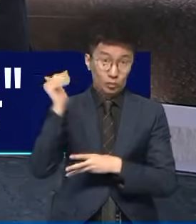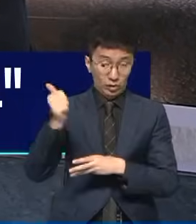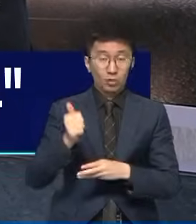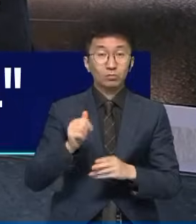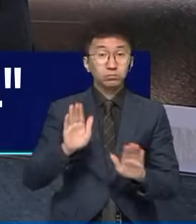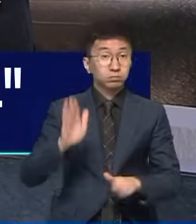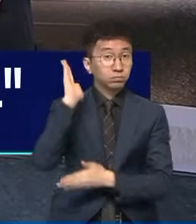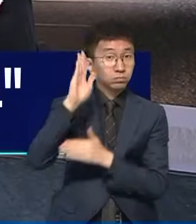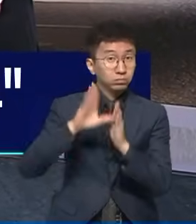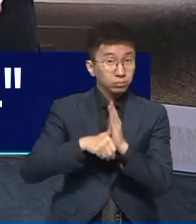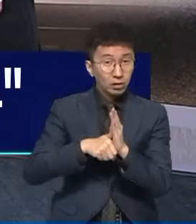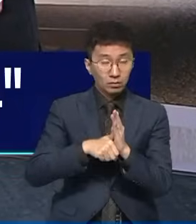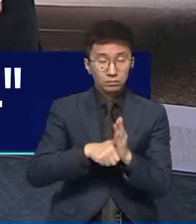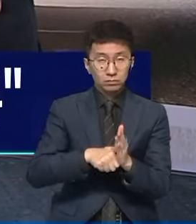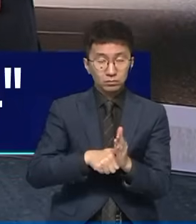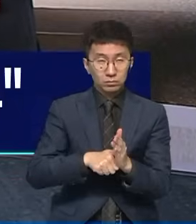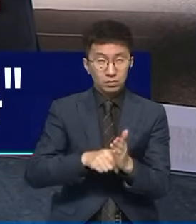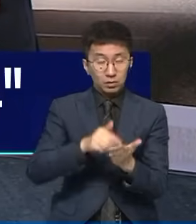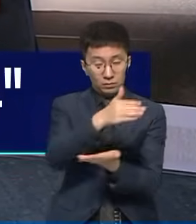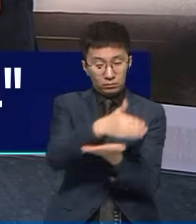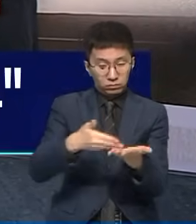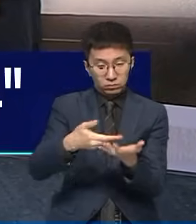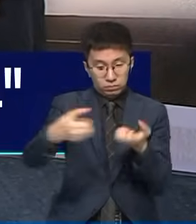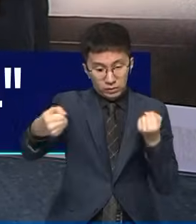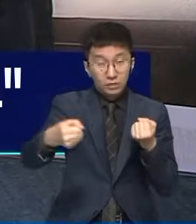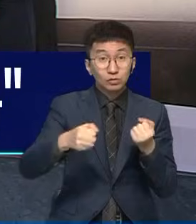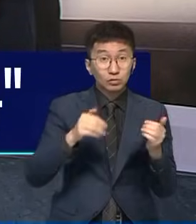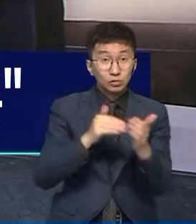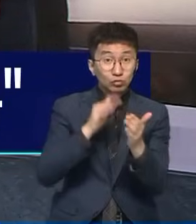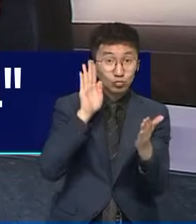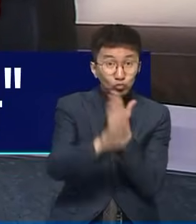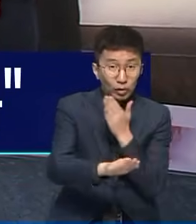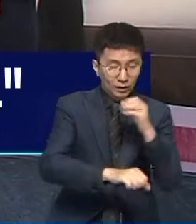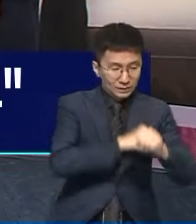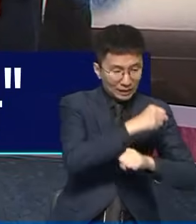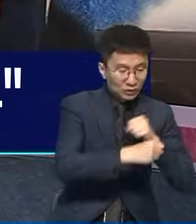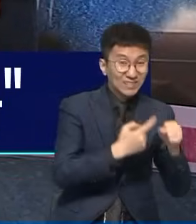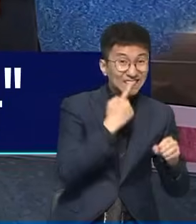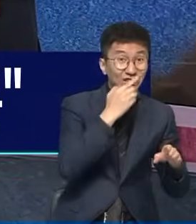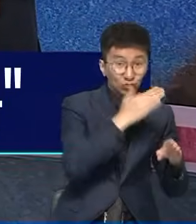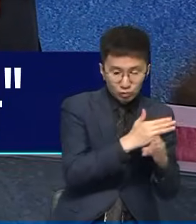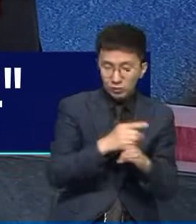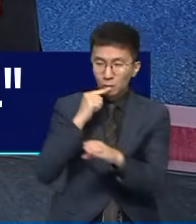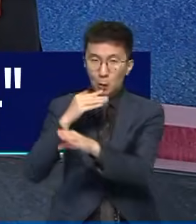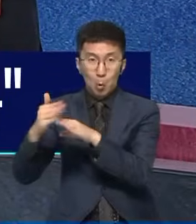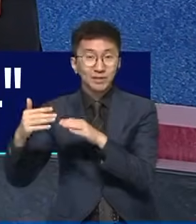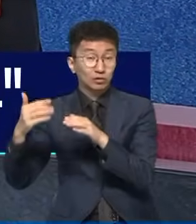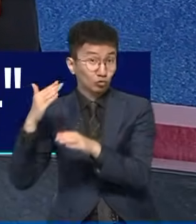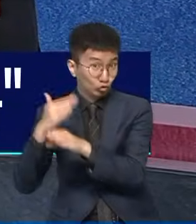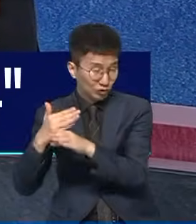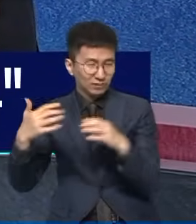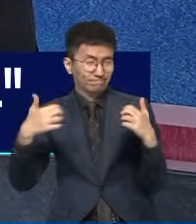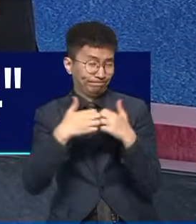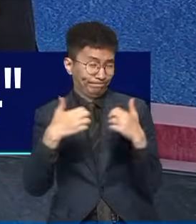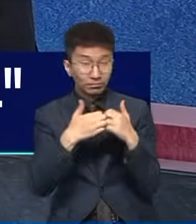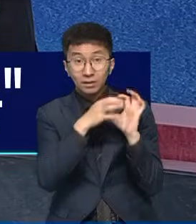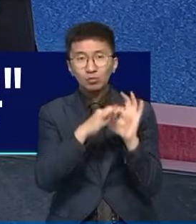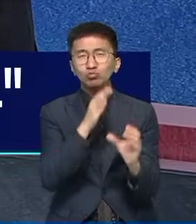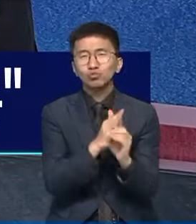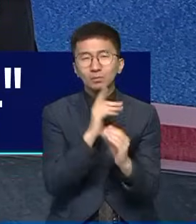자유민주주의와 공산전체주의의 대결이 계속되고 있다고 말했습니다. 그러면서 공산전체주의